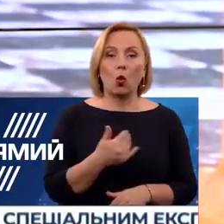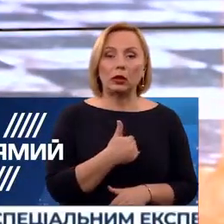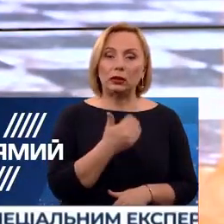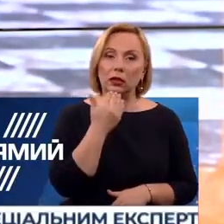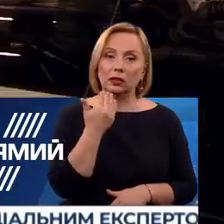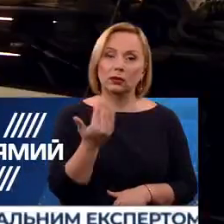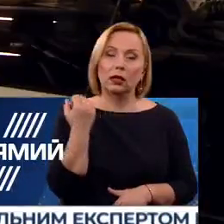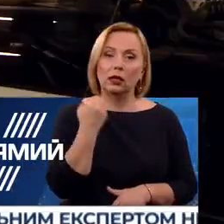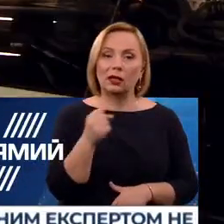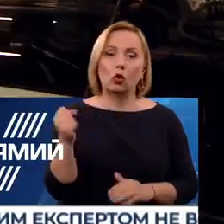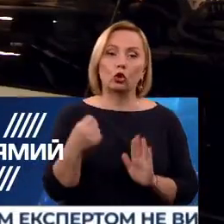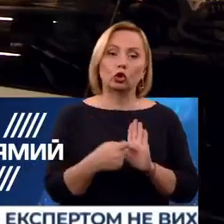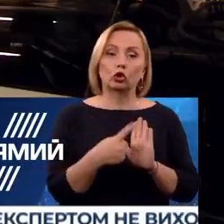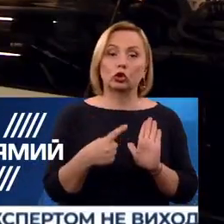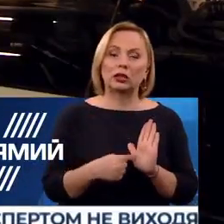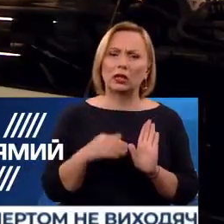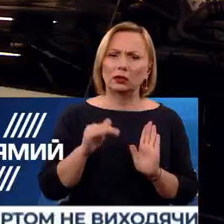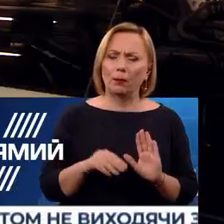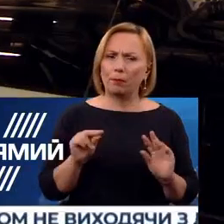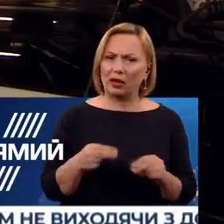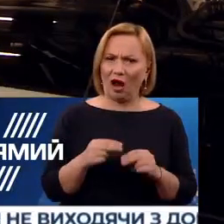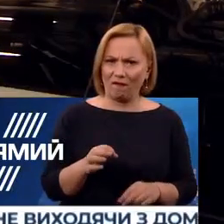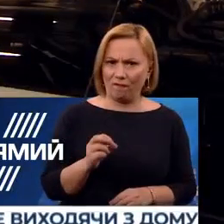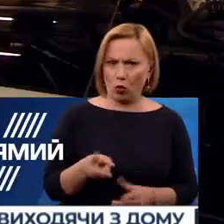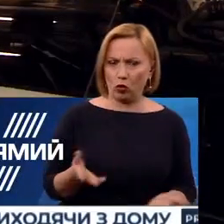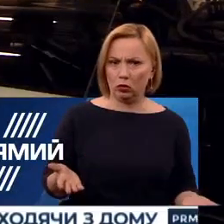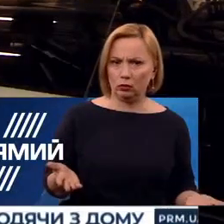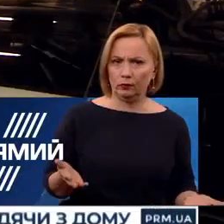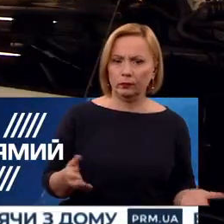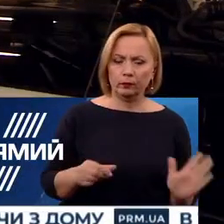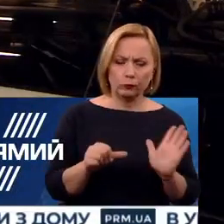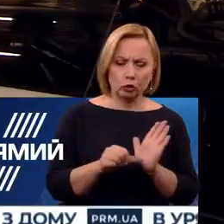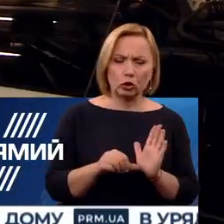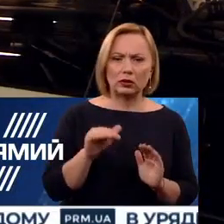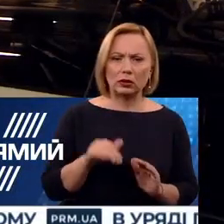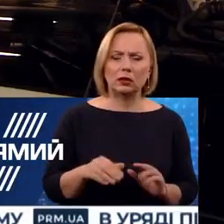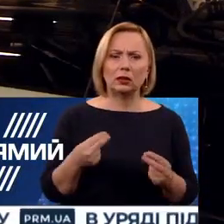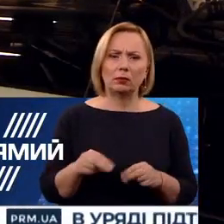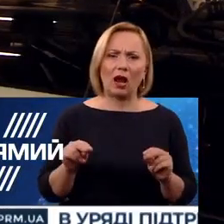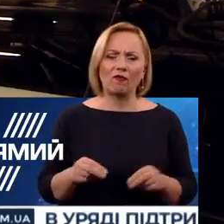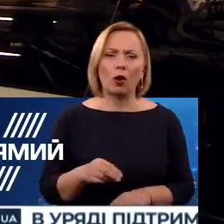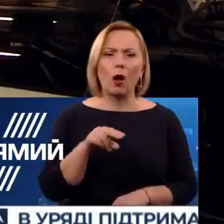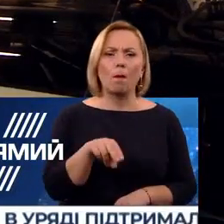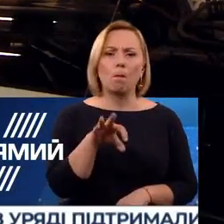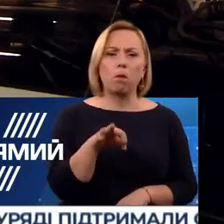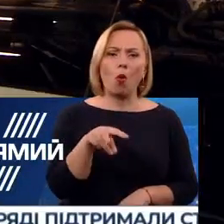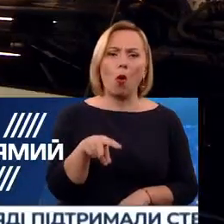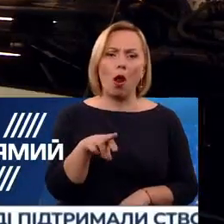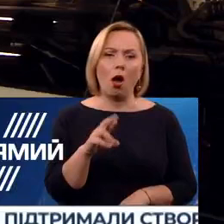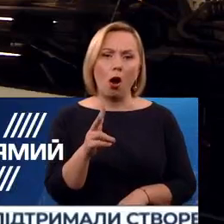ці рекордні 16 тисяч правок. Це про що? І от саме про ті 6 тисяч правок Полякова, як уже їх називають у